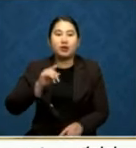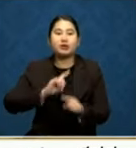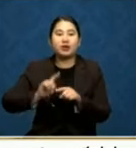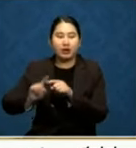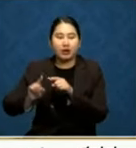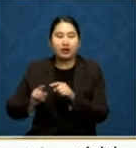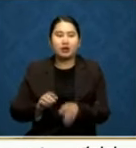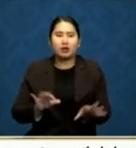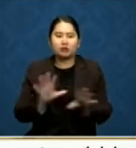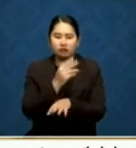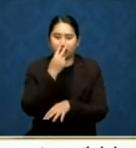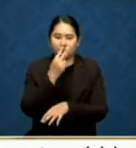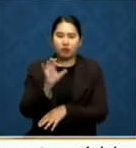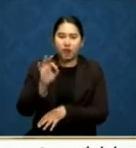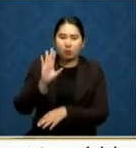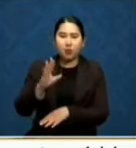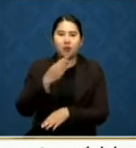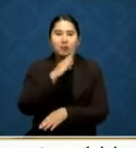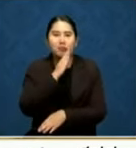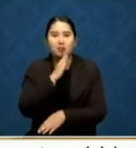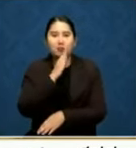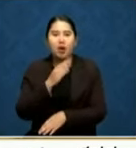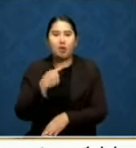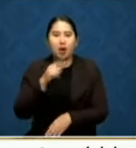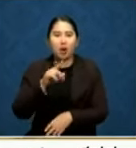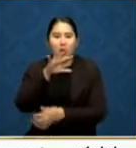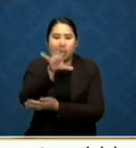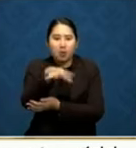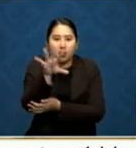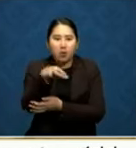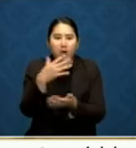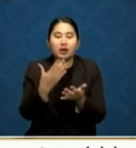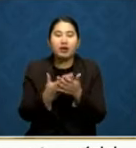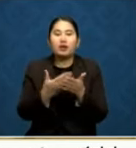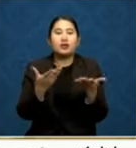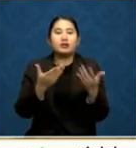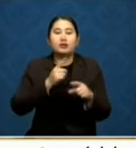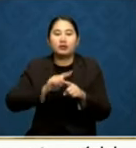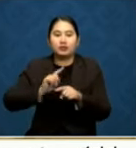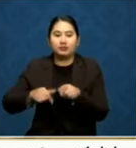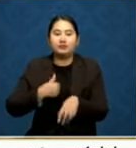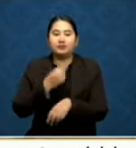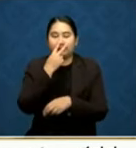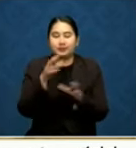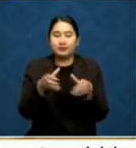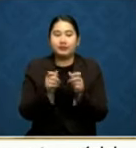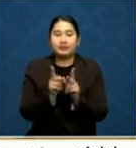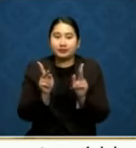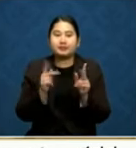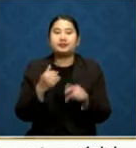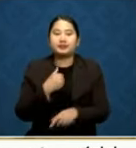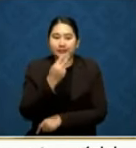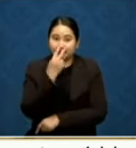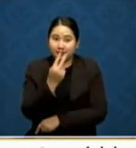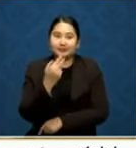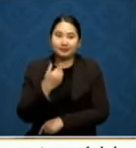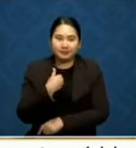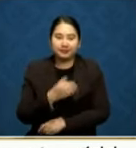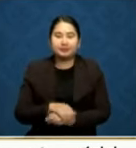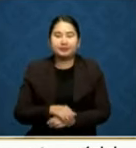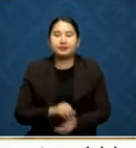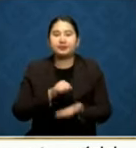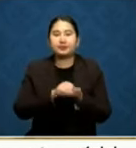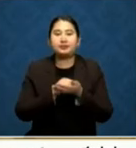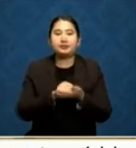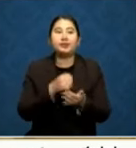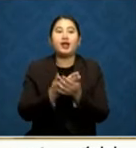Fanpage เรีนแบบนำมาแบอ้างล้องหลลผู้บิโภคอัี้เรากเจอเยอะในกรมธิการคมพมผบิโภคก่อนนี้การให้บรการ